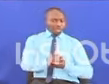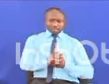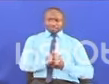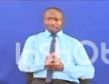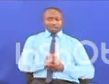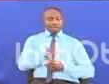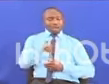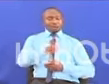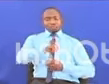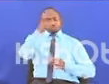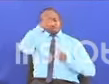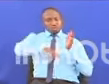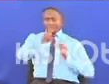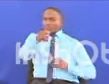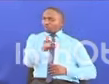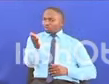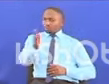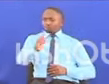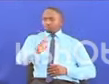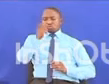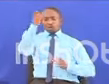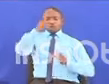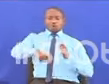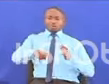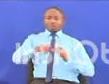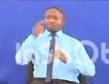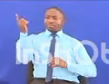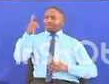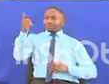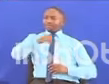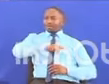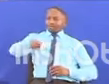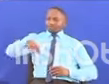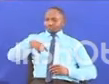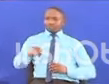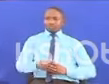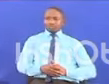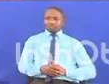hivyo hamkomoi mtu yoyote, tunalikomoa taifa letu la Tanzania na kizazi chetu kinachokuja.